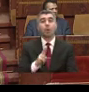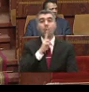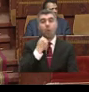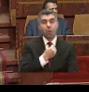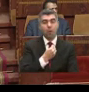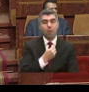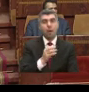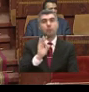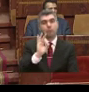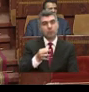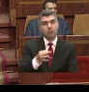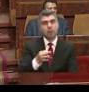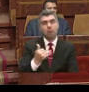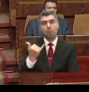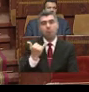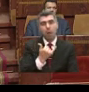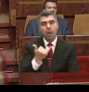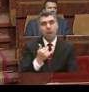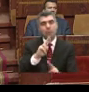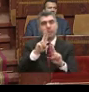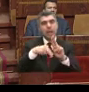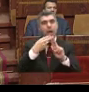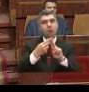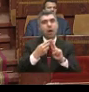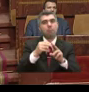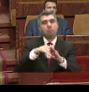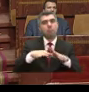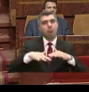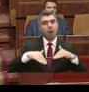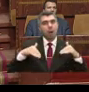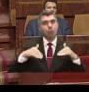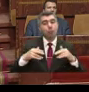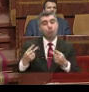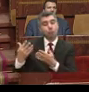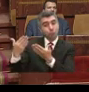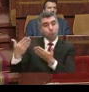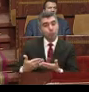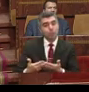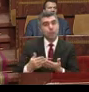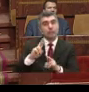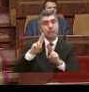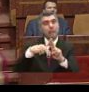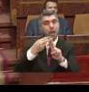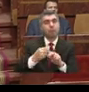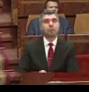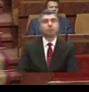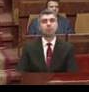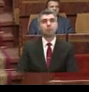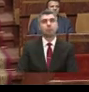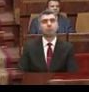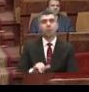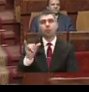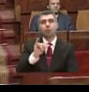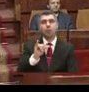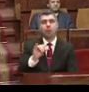مسؤولة باش تجاوب مع البرلمان وباش تجي تجاوب، لأنه دابا هذا الموضوع أش فيه من